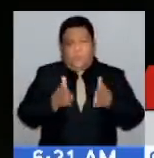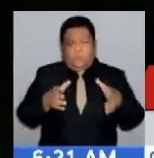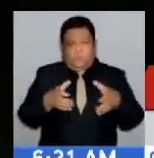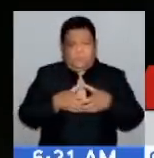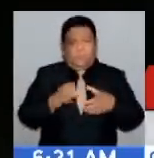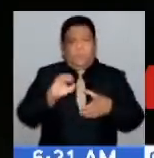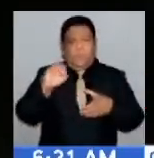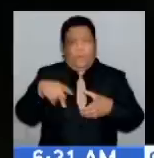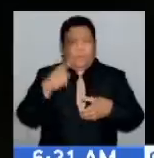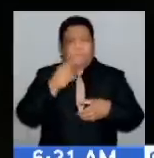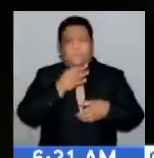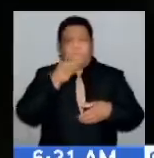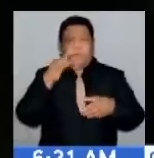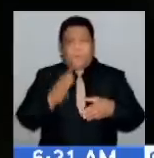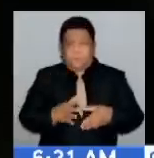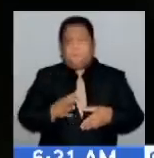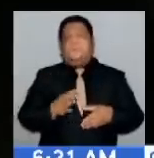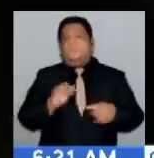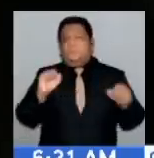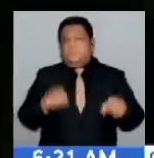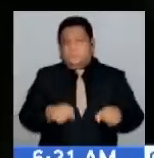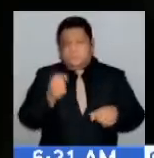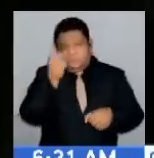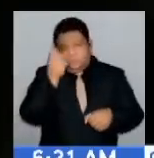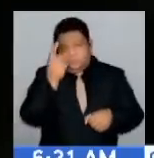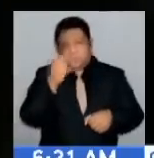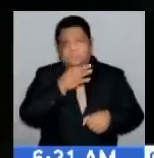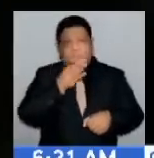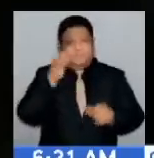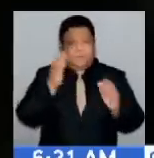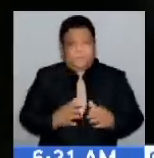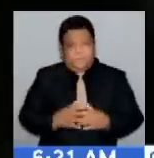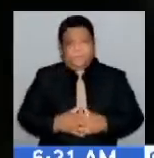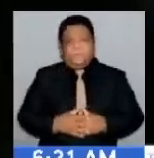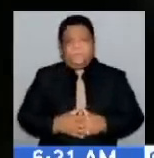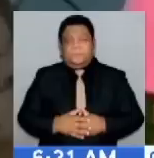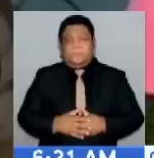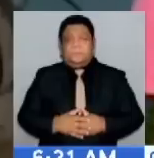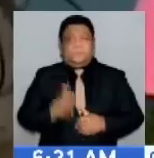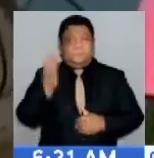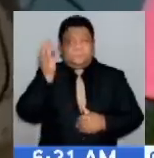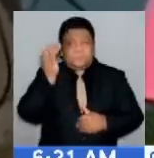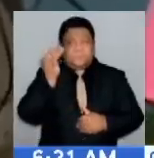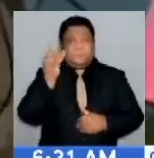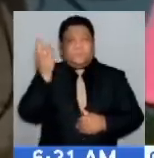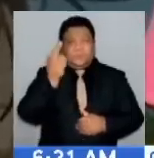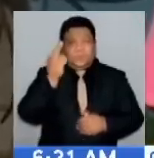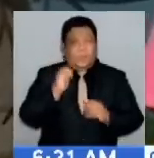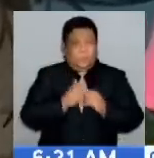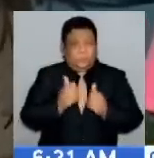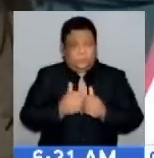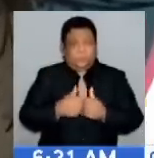nang maintindihan po ng mga magsasaka kung bakit at kung paano. Sa Barangay Pesa, may